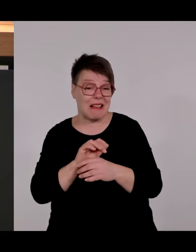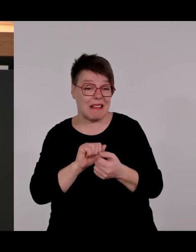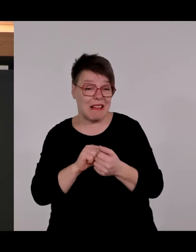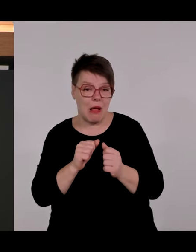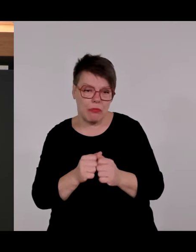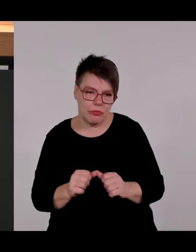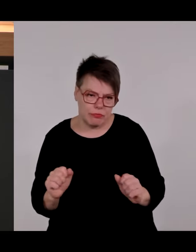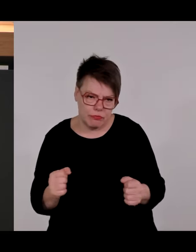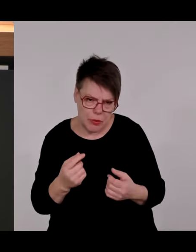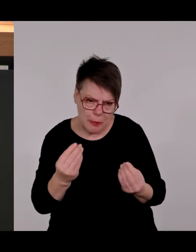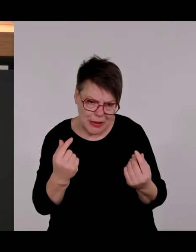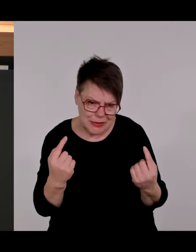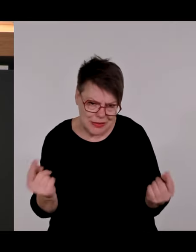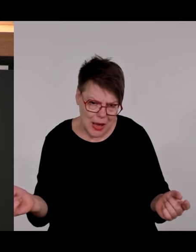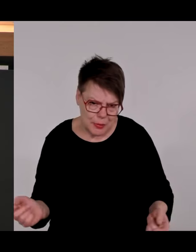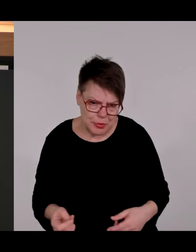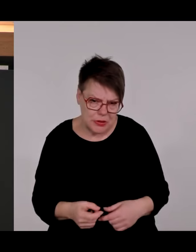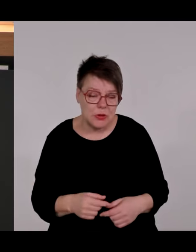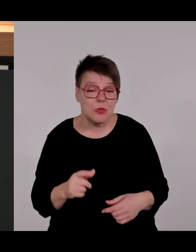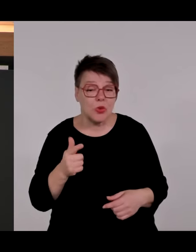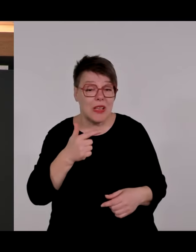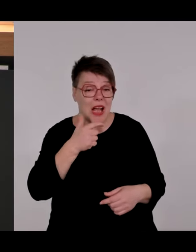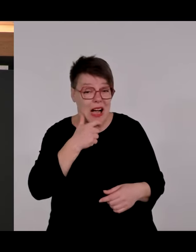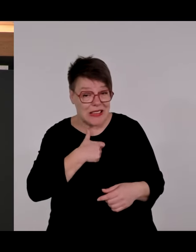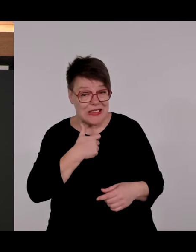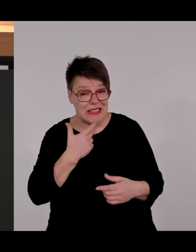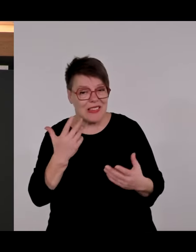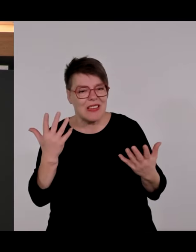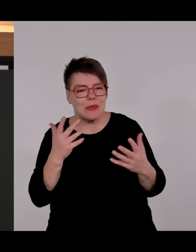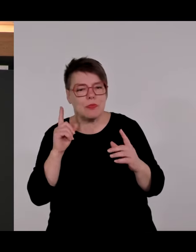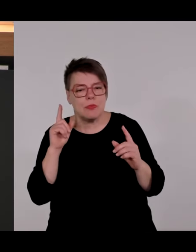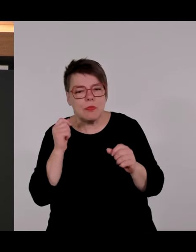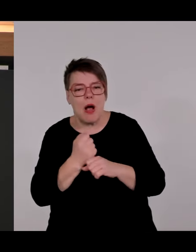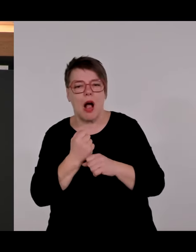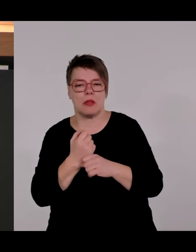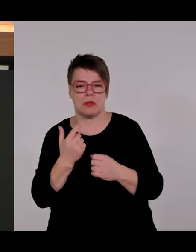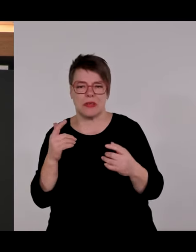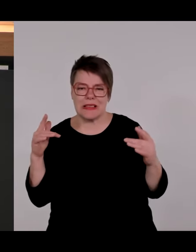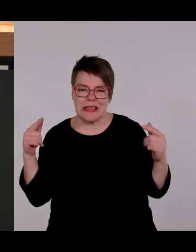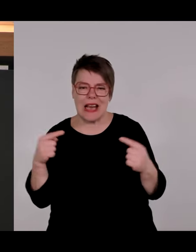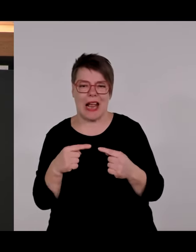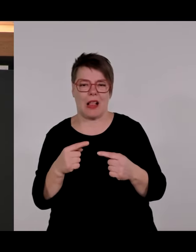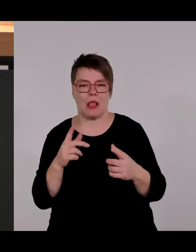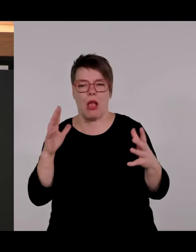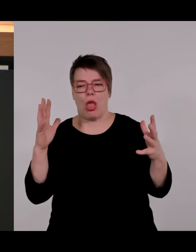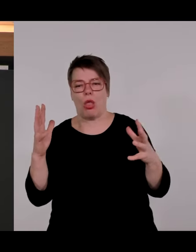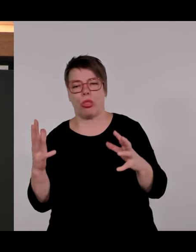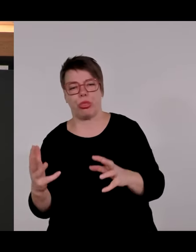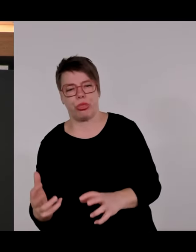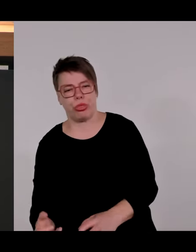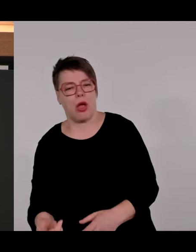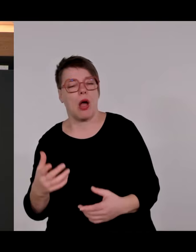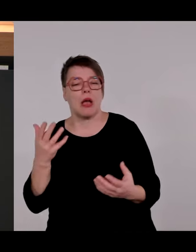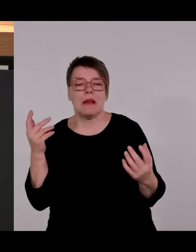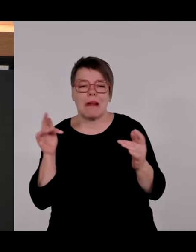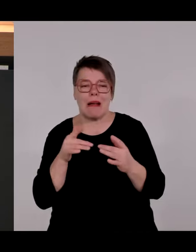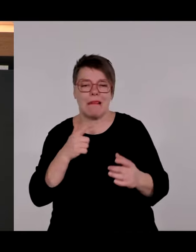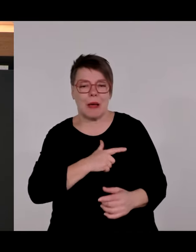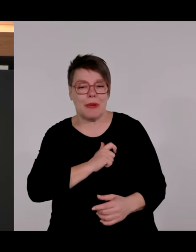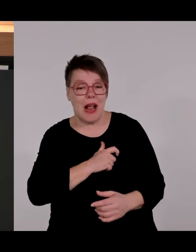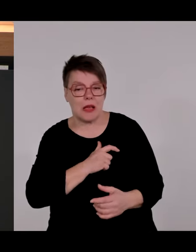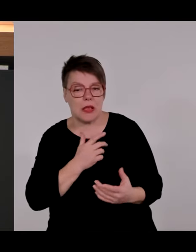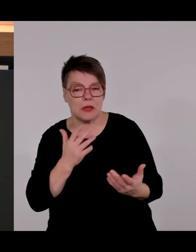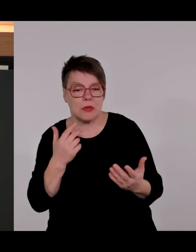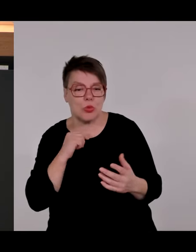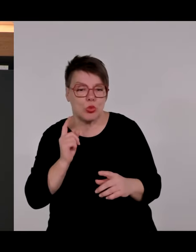und anerkennen, dass wir eine gesamtstädtische Strategie brauchen. Und so eine gesamtstädtische Strategie, genau das ist ja so